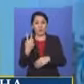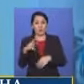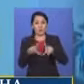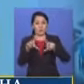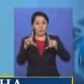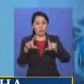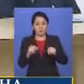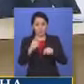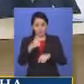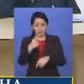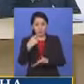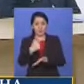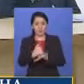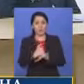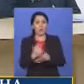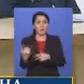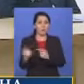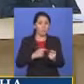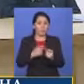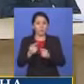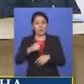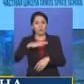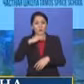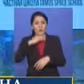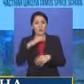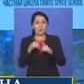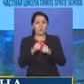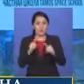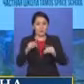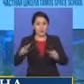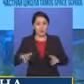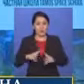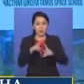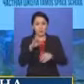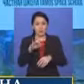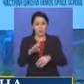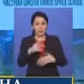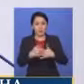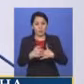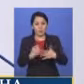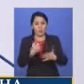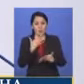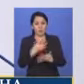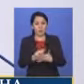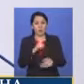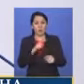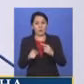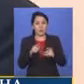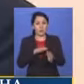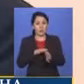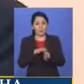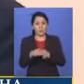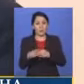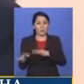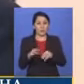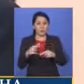объекта. Подчеркнув, что Елбасы и президент уделяют большое внимание развитию столицы, Мамин предупредил о своевременной реализации